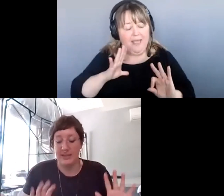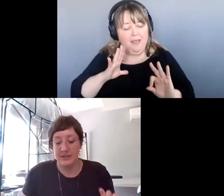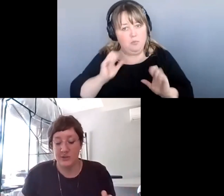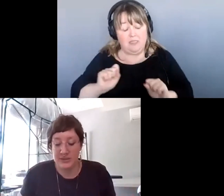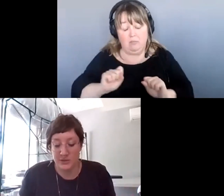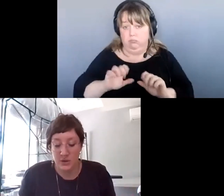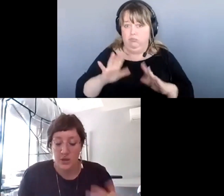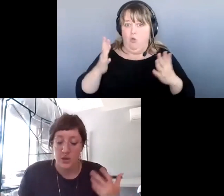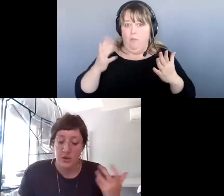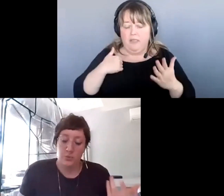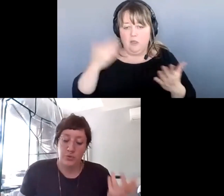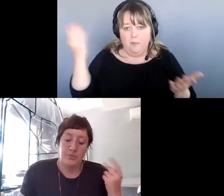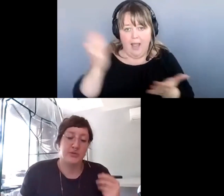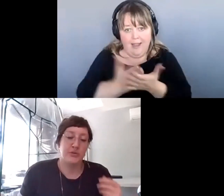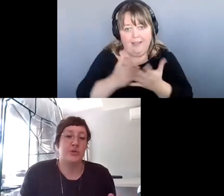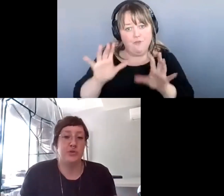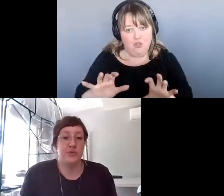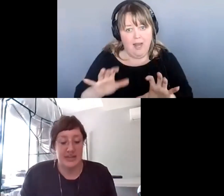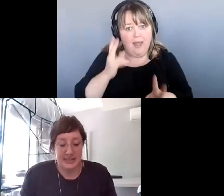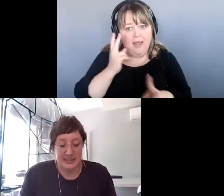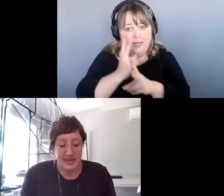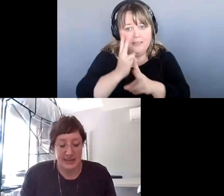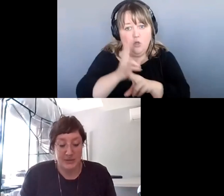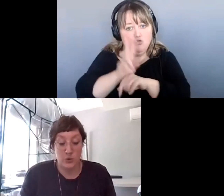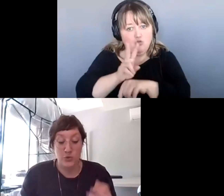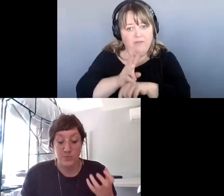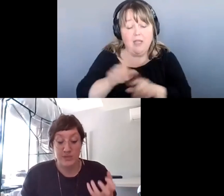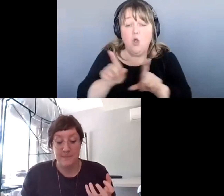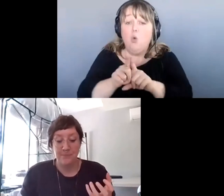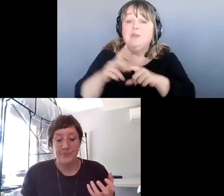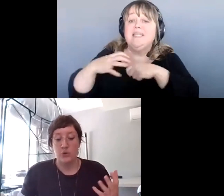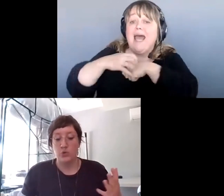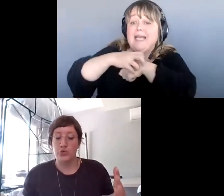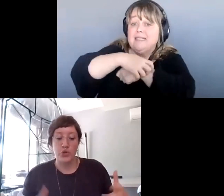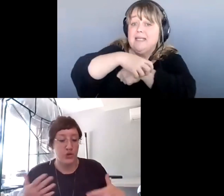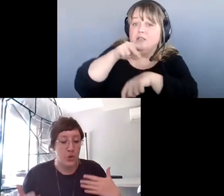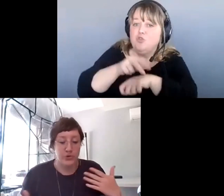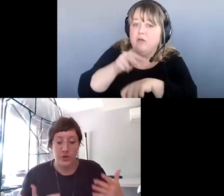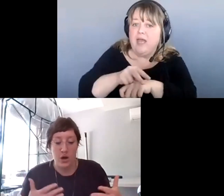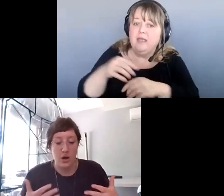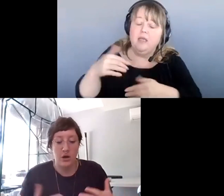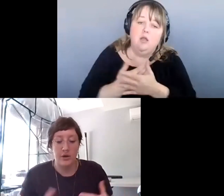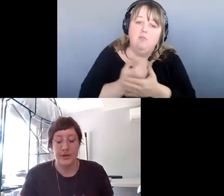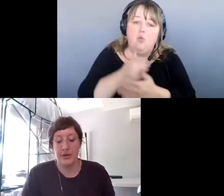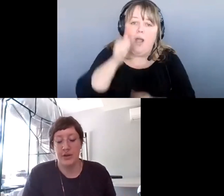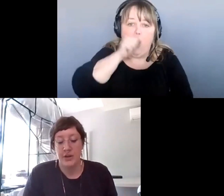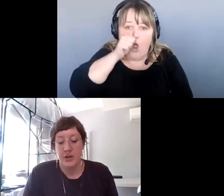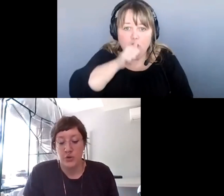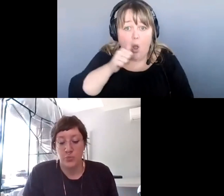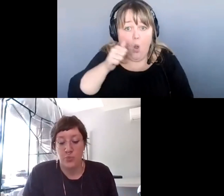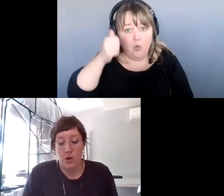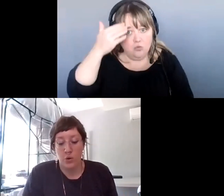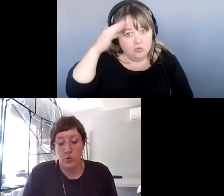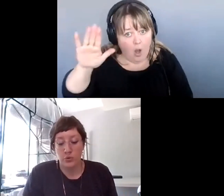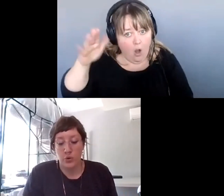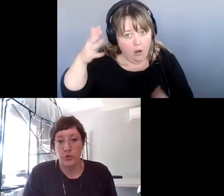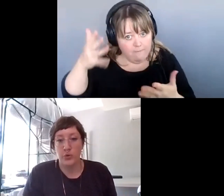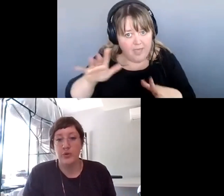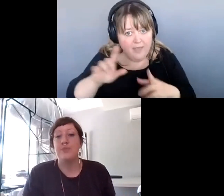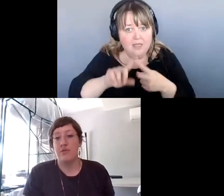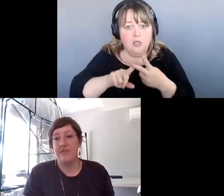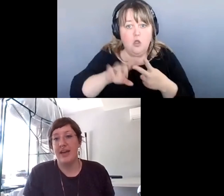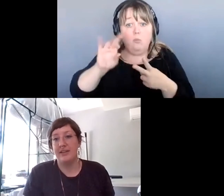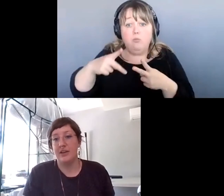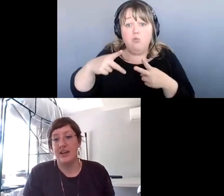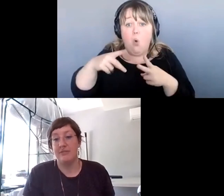Donc, faites attention à ça. Puis, bien sûr, on surveille les insectes parce qu'on a mis nos oignons dehors, nos poireaux. Donc, eux,